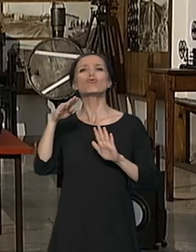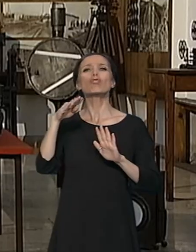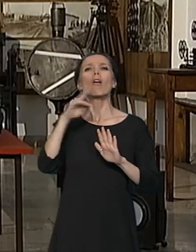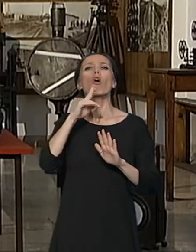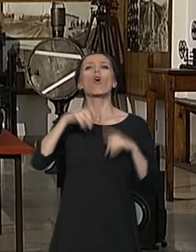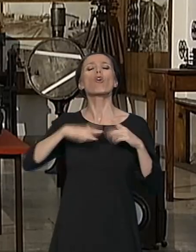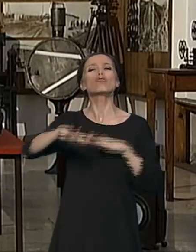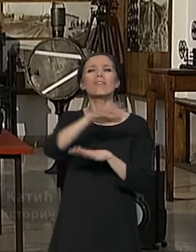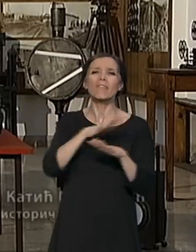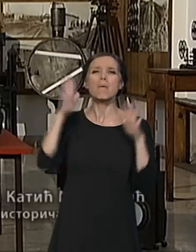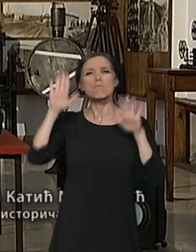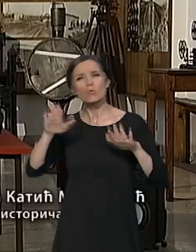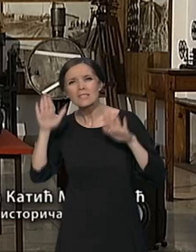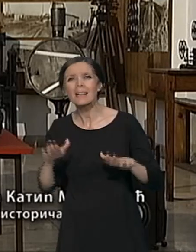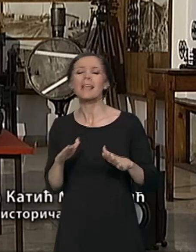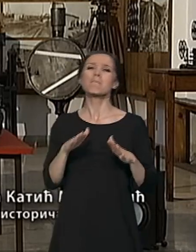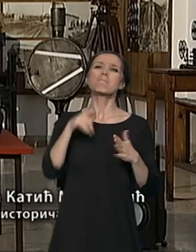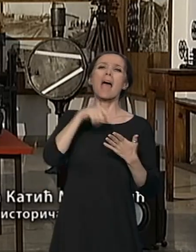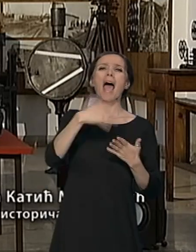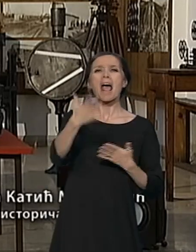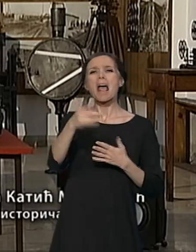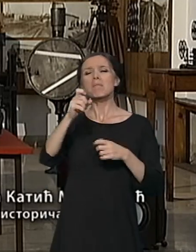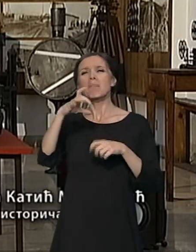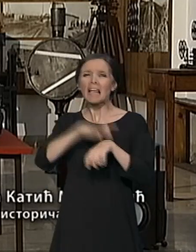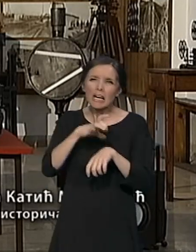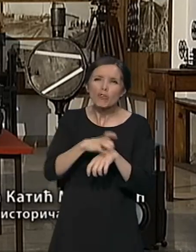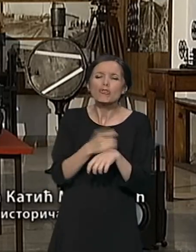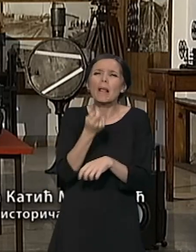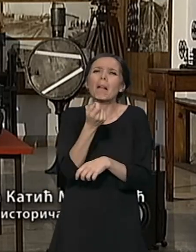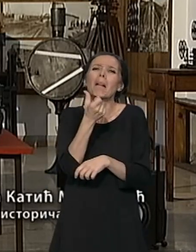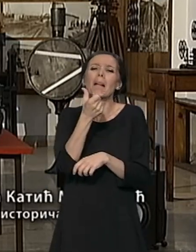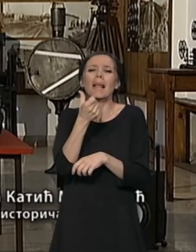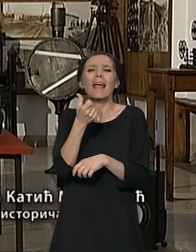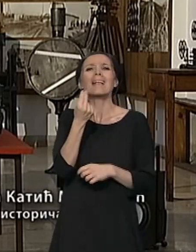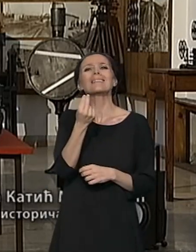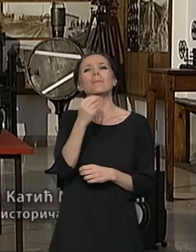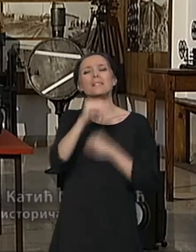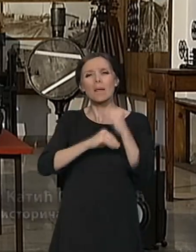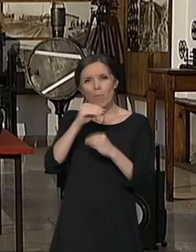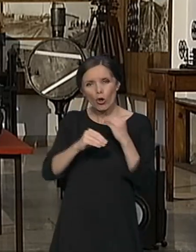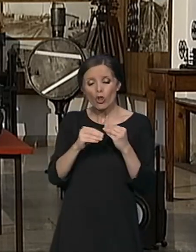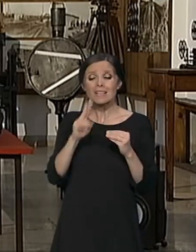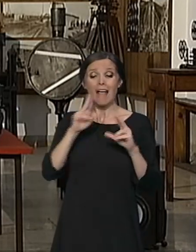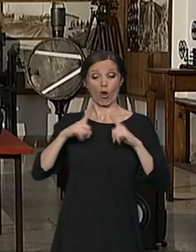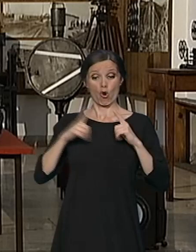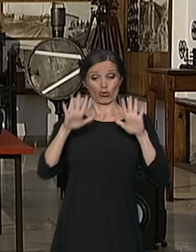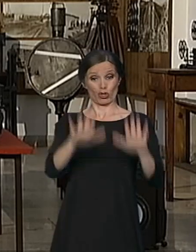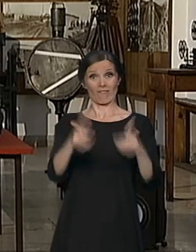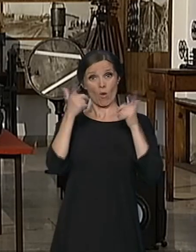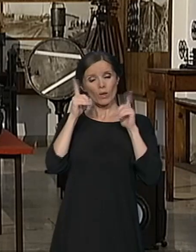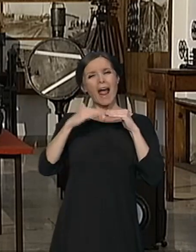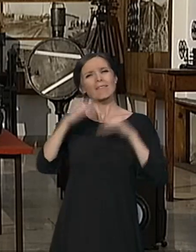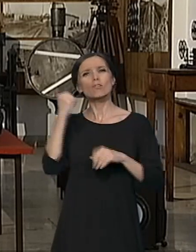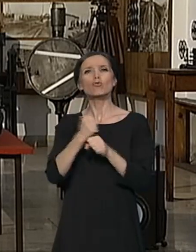pa i nešto malo srpskih porodica koje su pretežno se bavile trgovinom i živele u gradu. Pošto